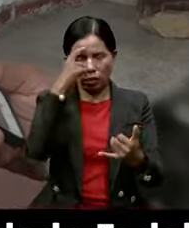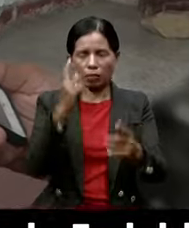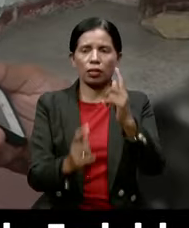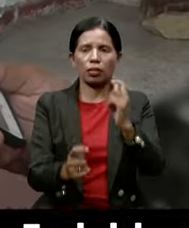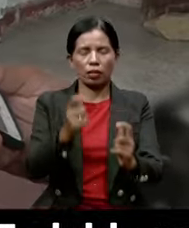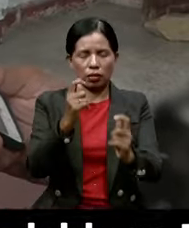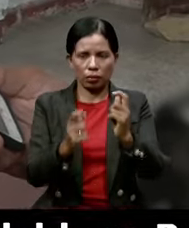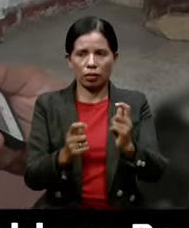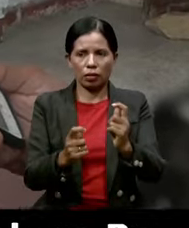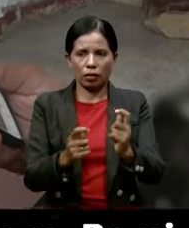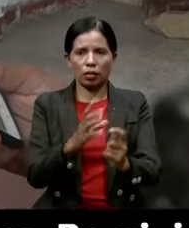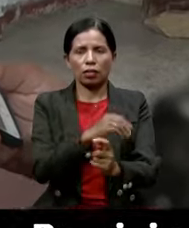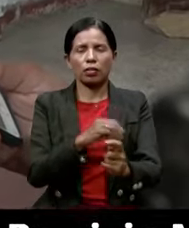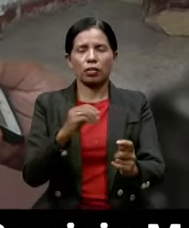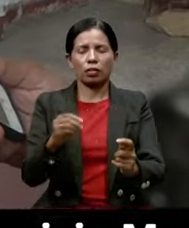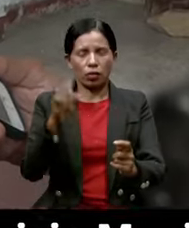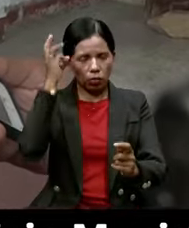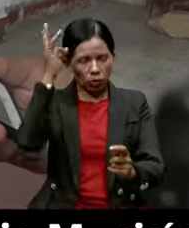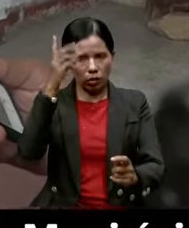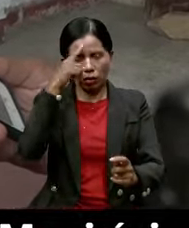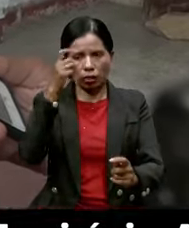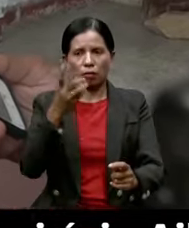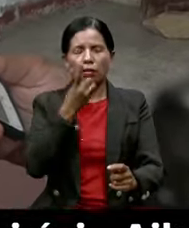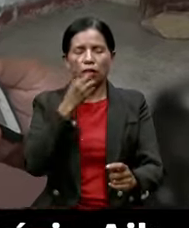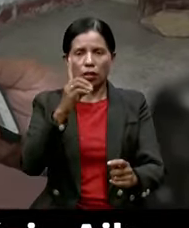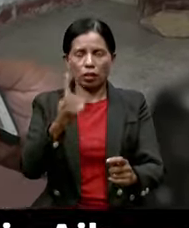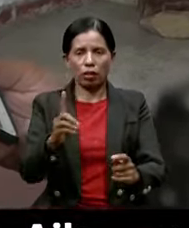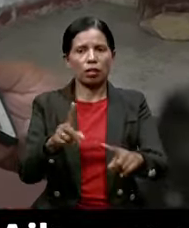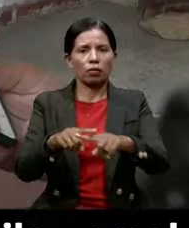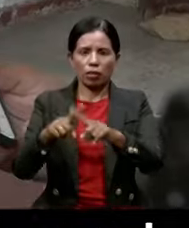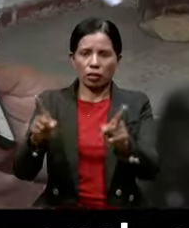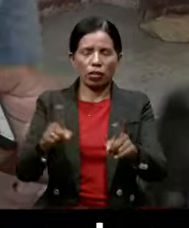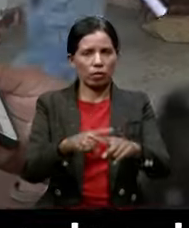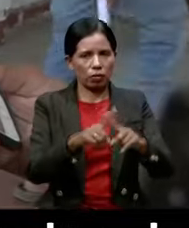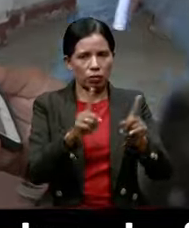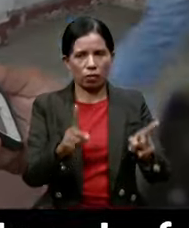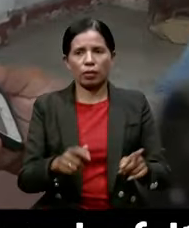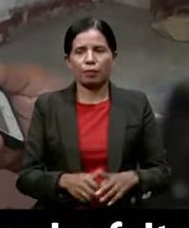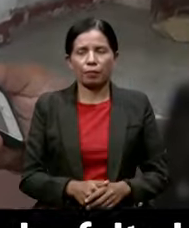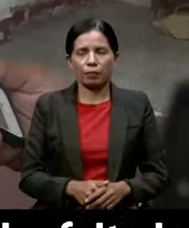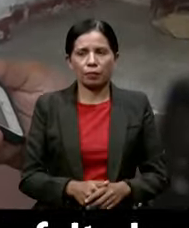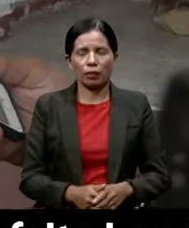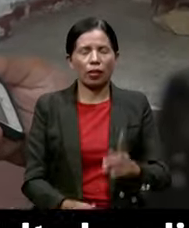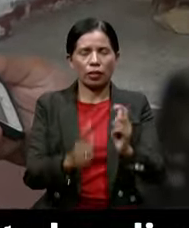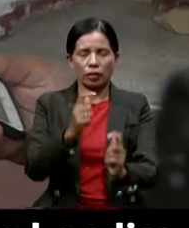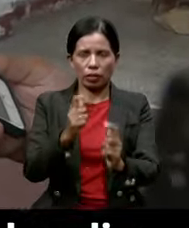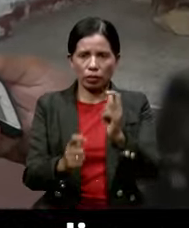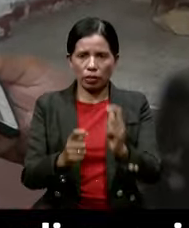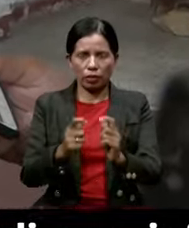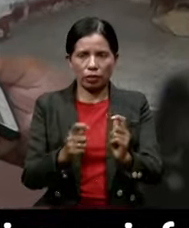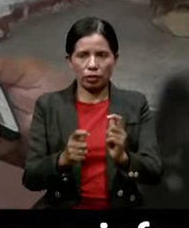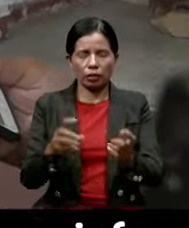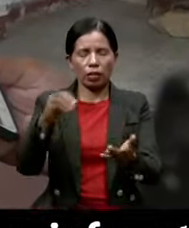so si du vida hela tama deklarasaun versi ne be makalah hanesan hoi dan ema ka tribunal hodi